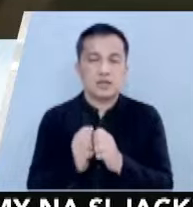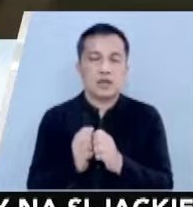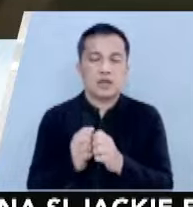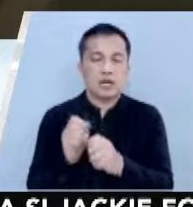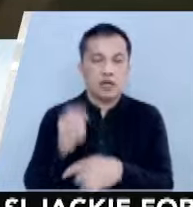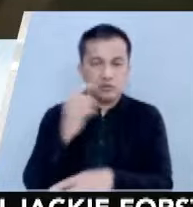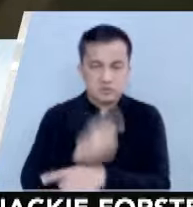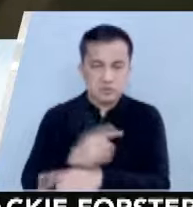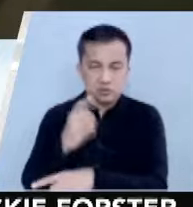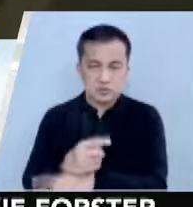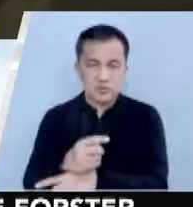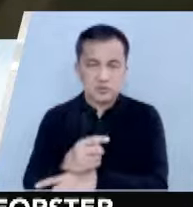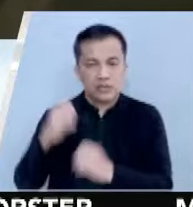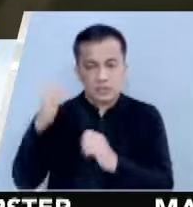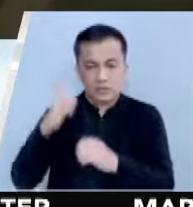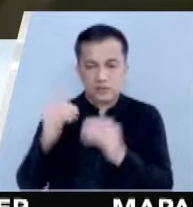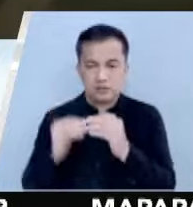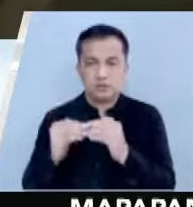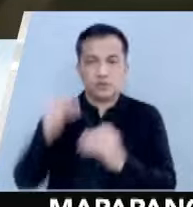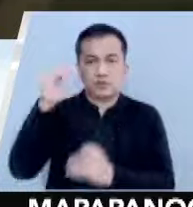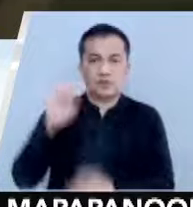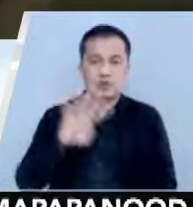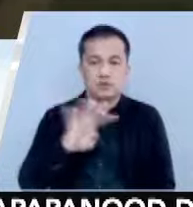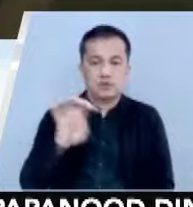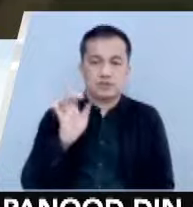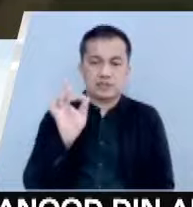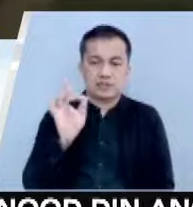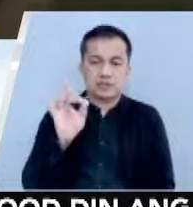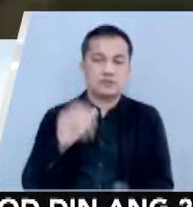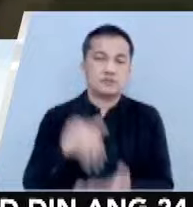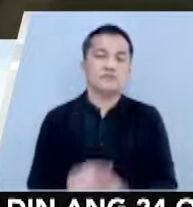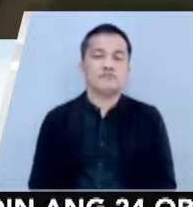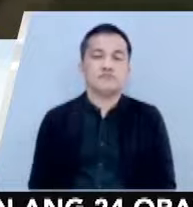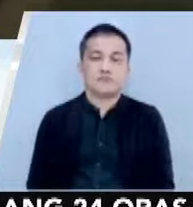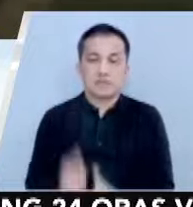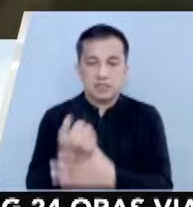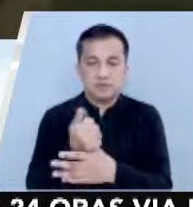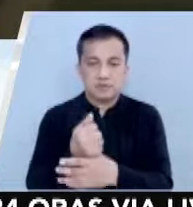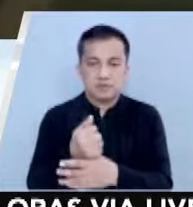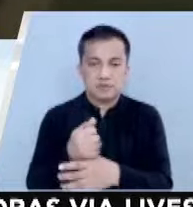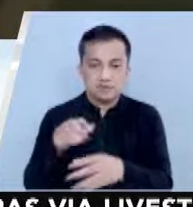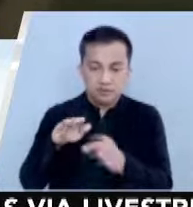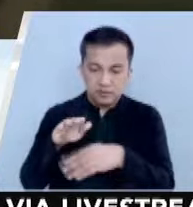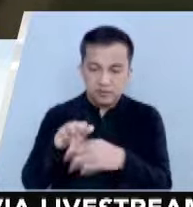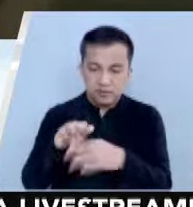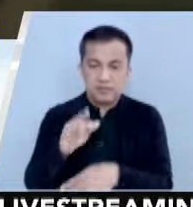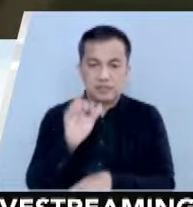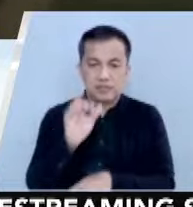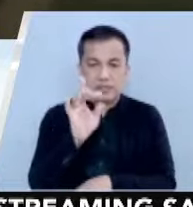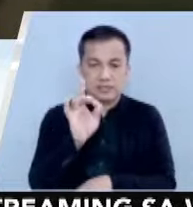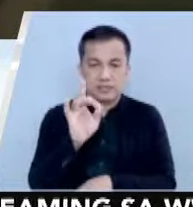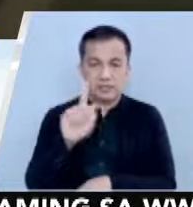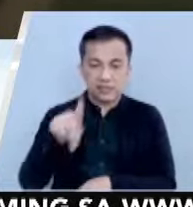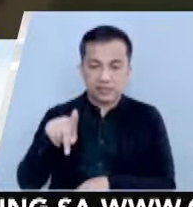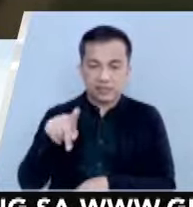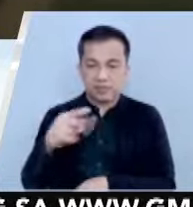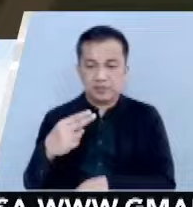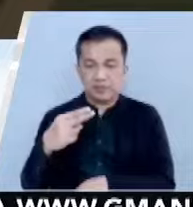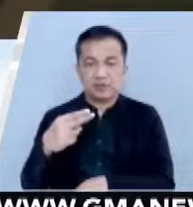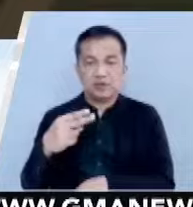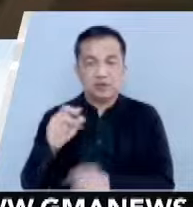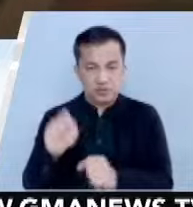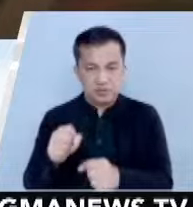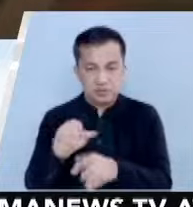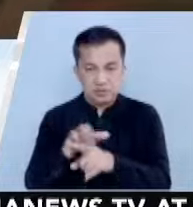pa sa 480,000. Kaya naman ang average speed na 18 kilometers per hour kung pwede pa raw bumagal hanggang